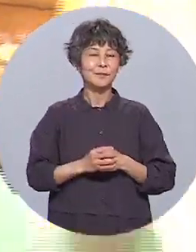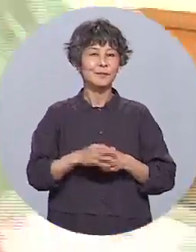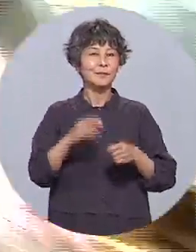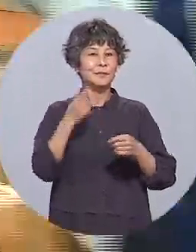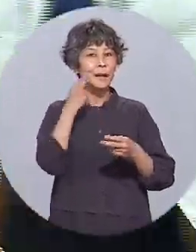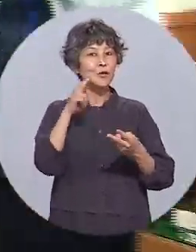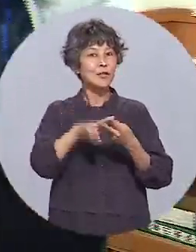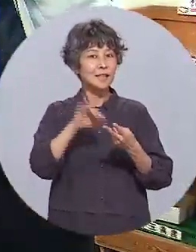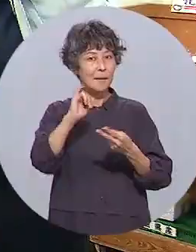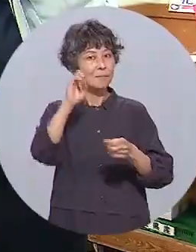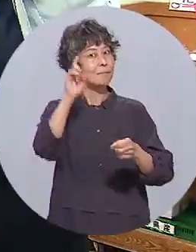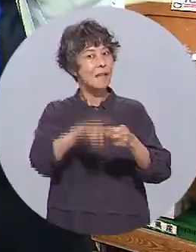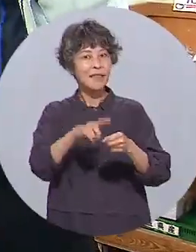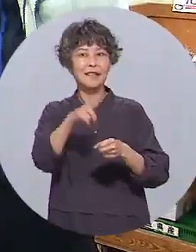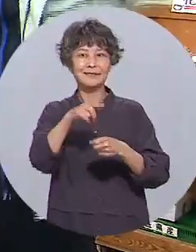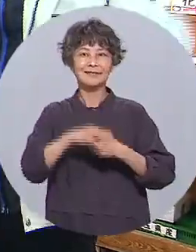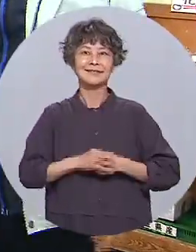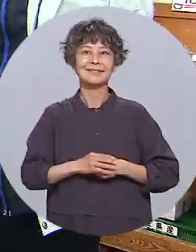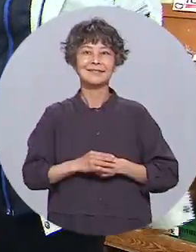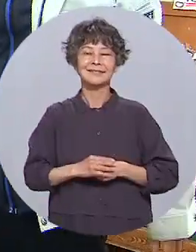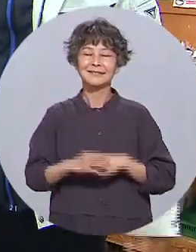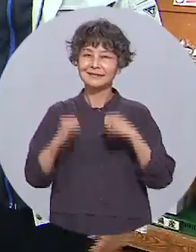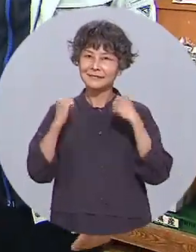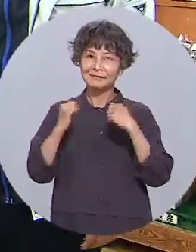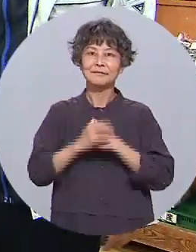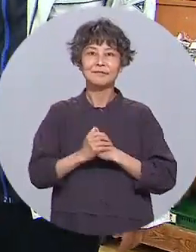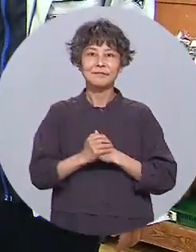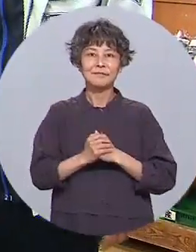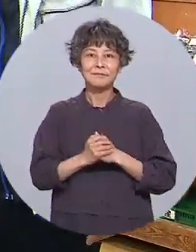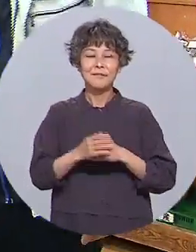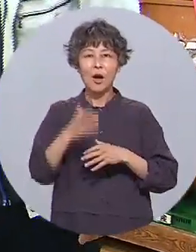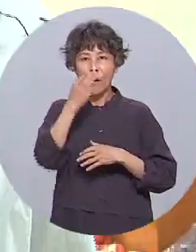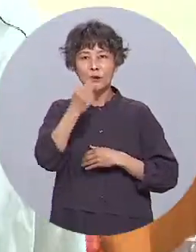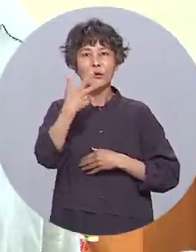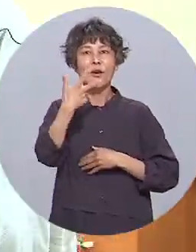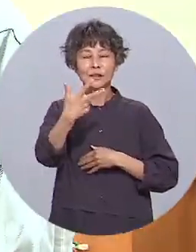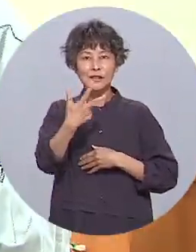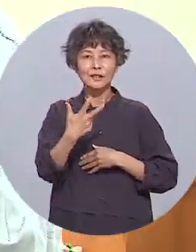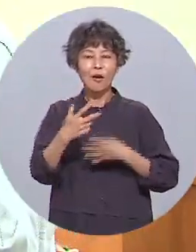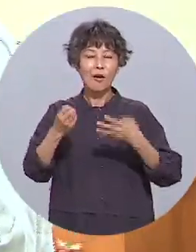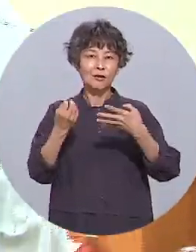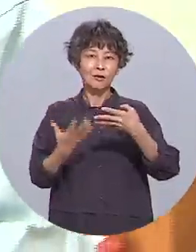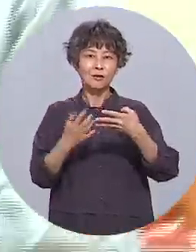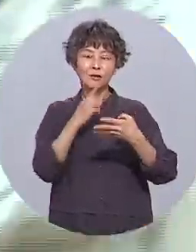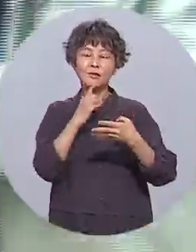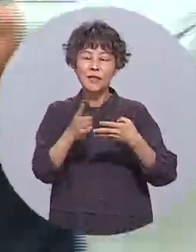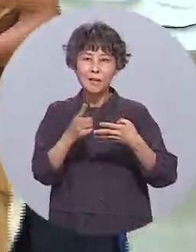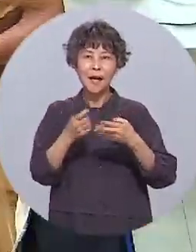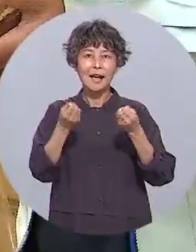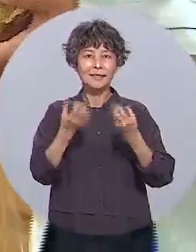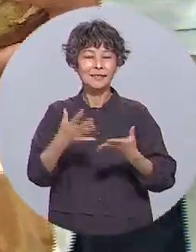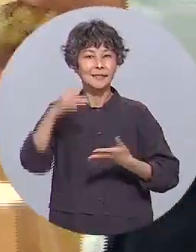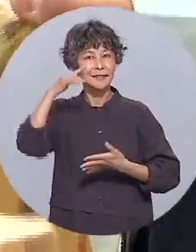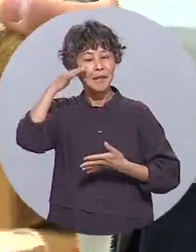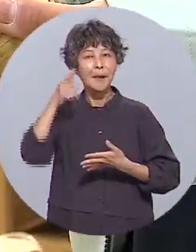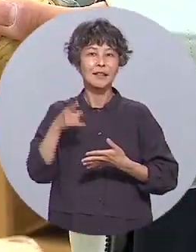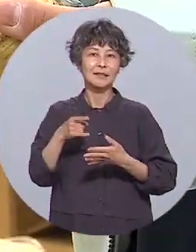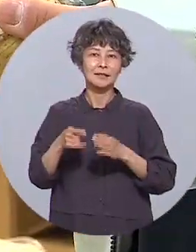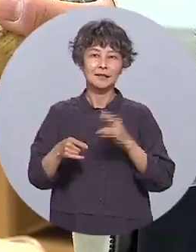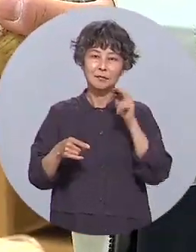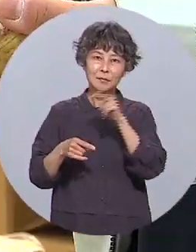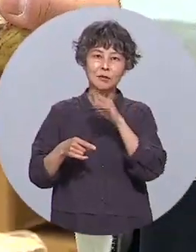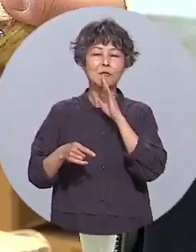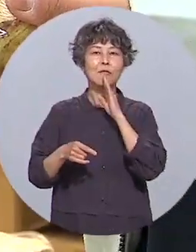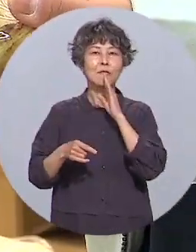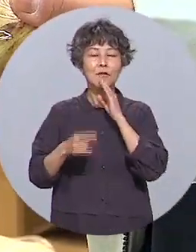さん正解です。 やったー。 本庄市で旬を迎えてる野菜は 新玉ねぎです。 本当に白くて丸